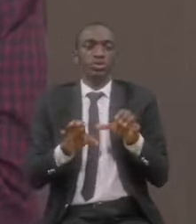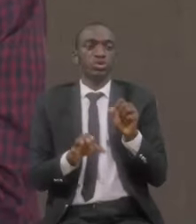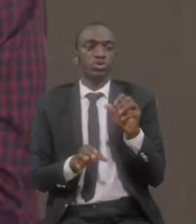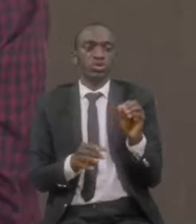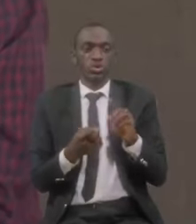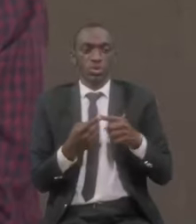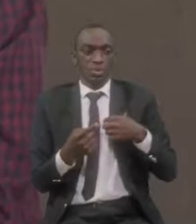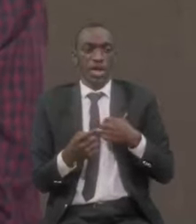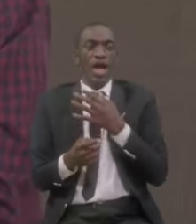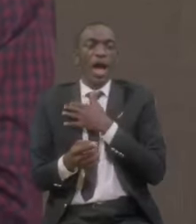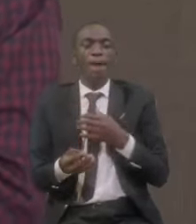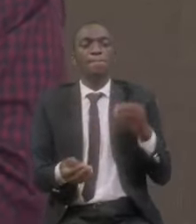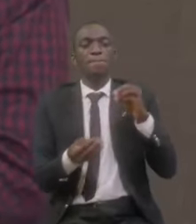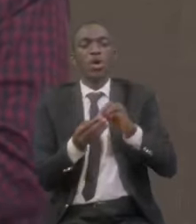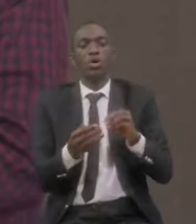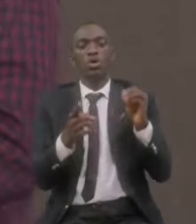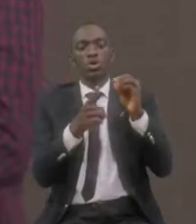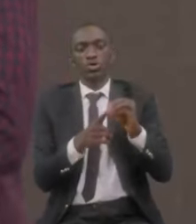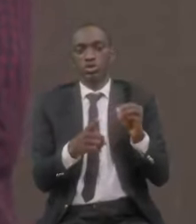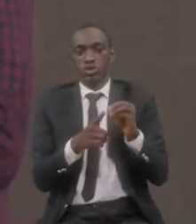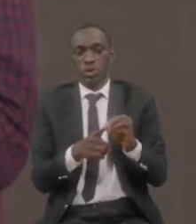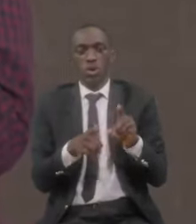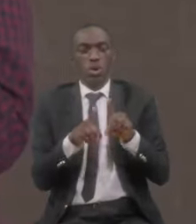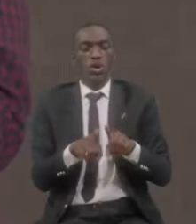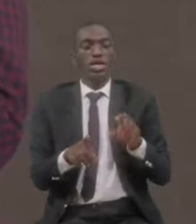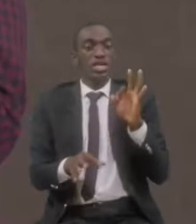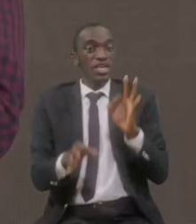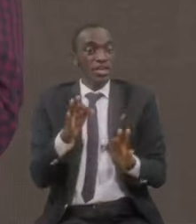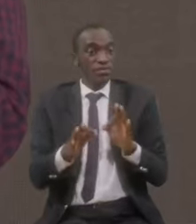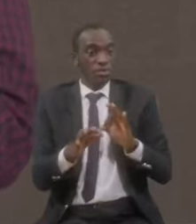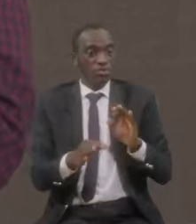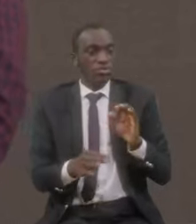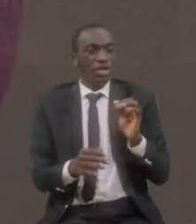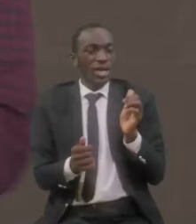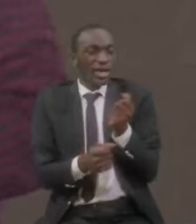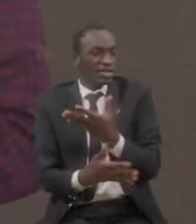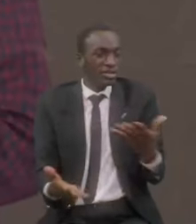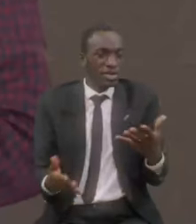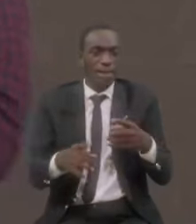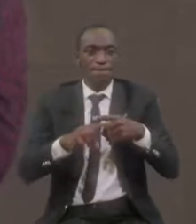chose que la mort vient à me séparer de toi.